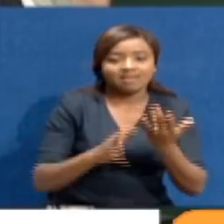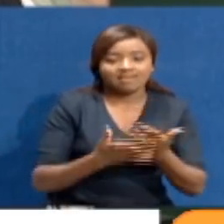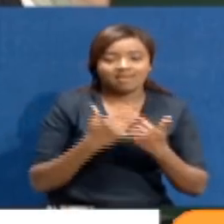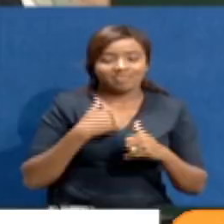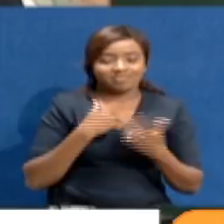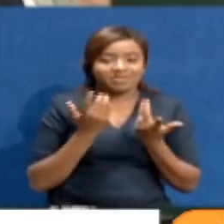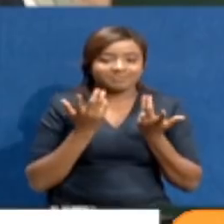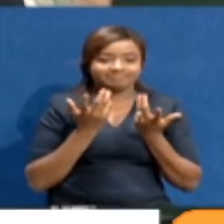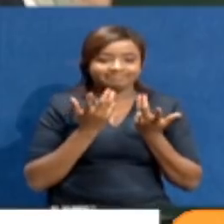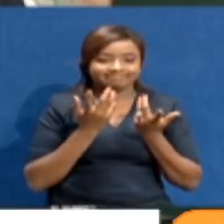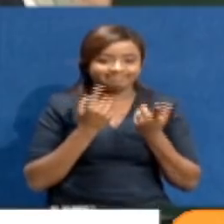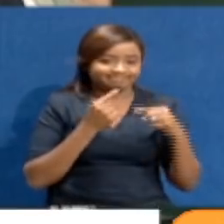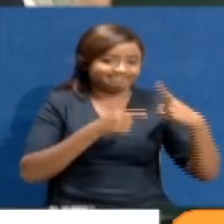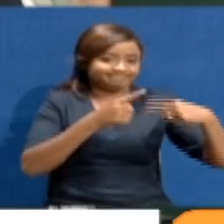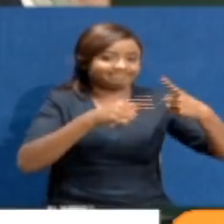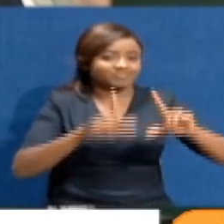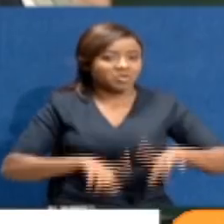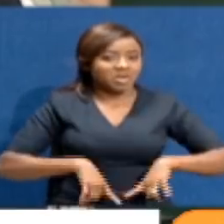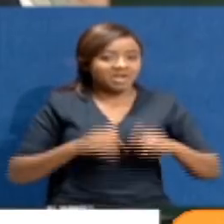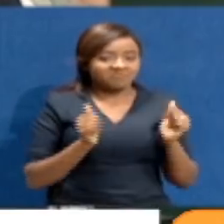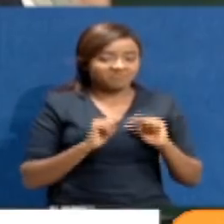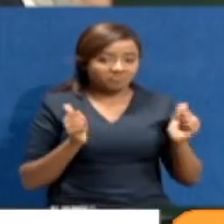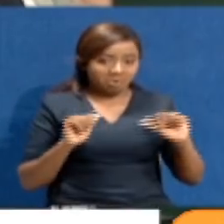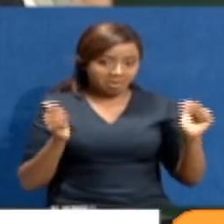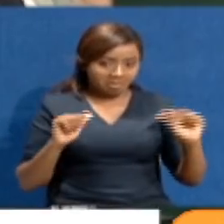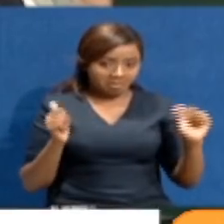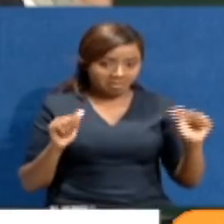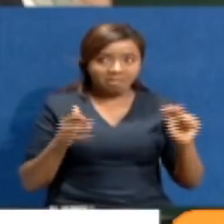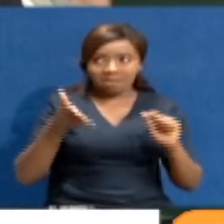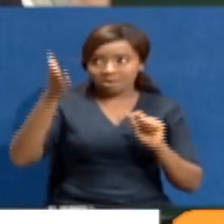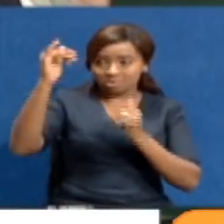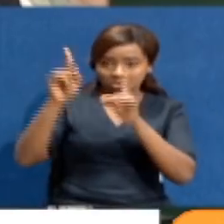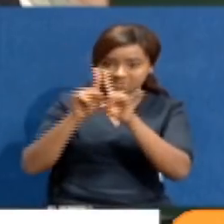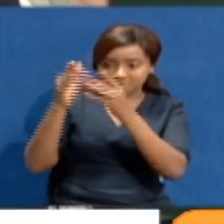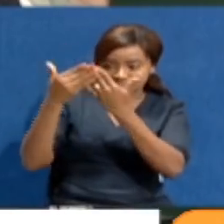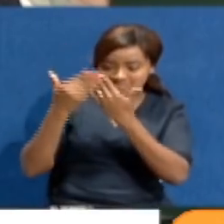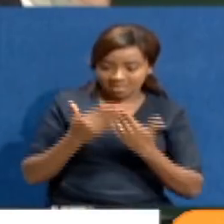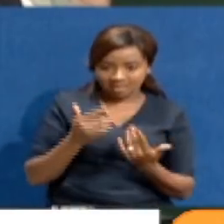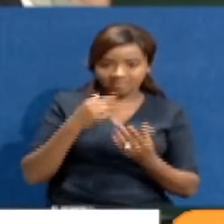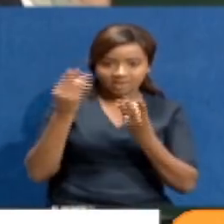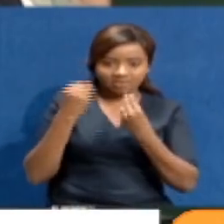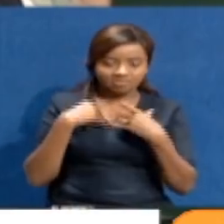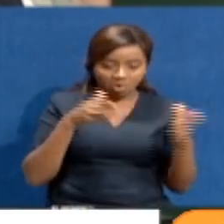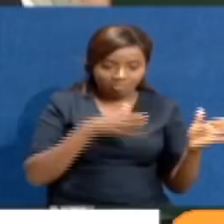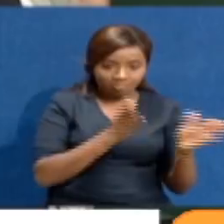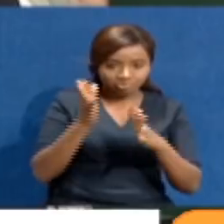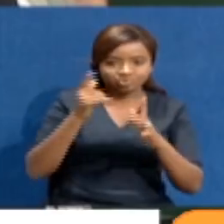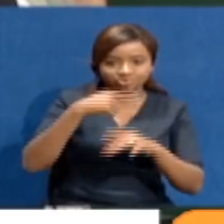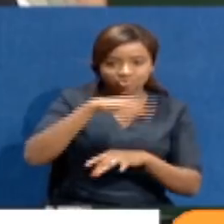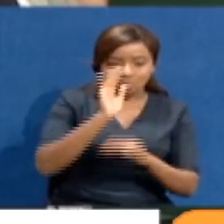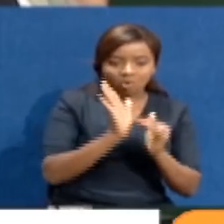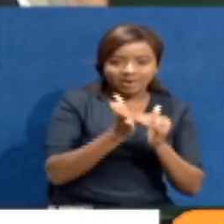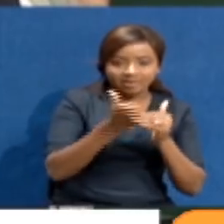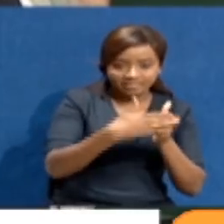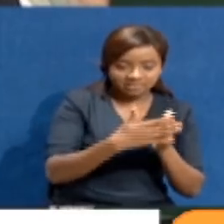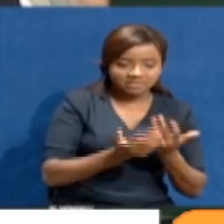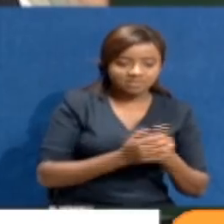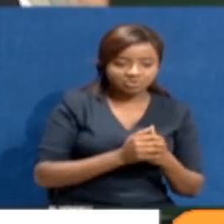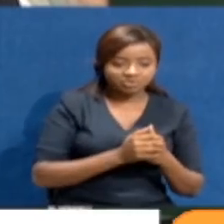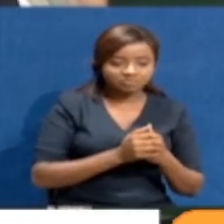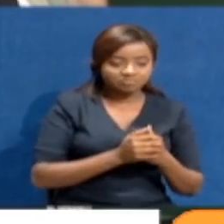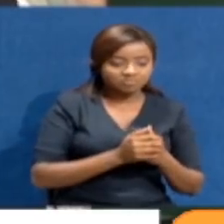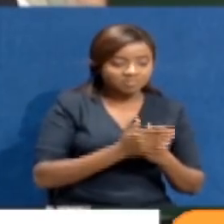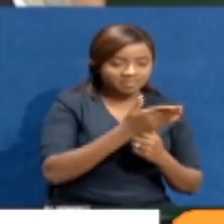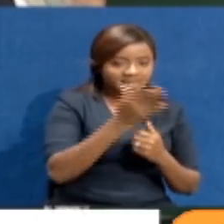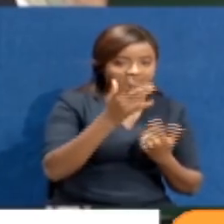niliwezesha kuendelea kimaisha, na Mungu naye akanipatia nafasi ya kwenda rehabilitation Machakos